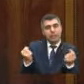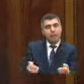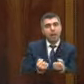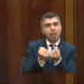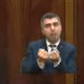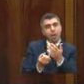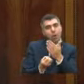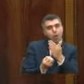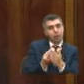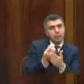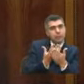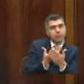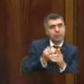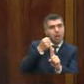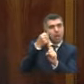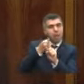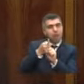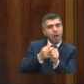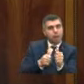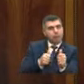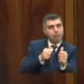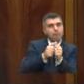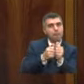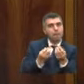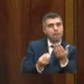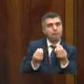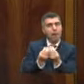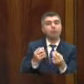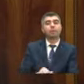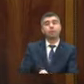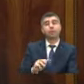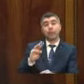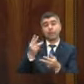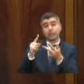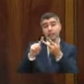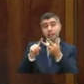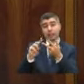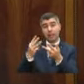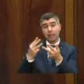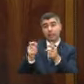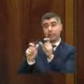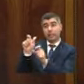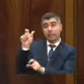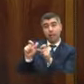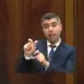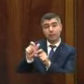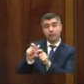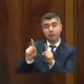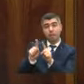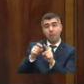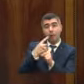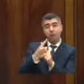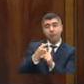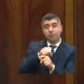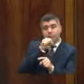أن يرافق بعمل حكومي جديد. ثالثا، أزمة ثقة كبيرة في البلاد، وهي أزمة